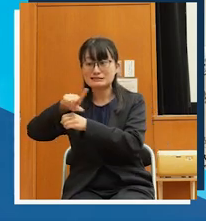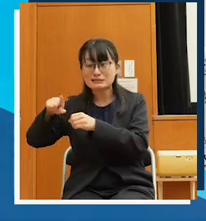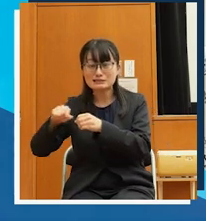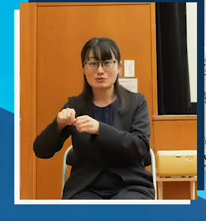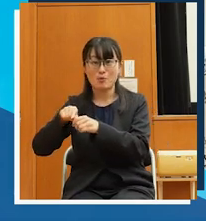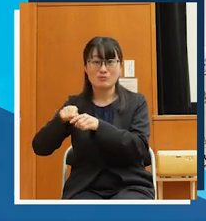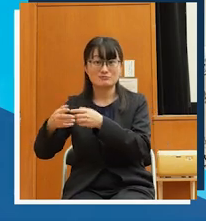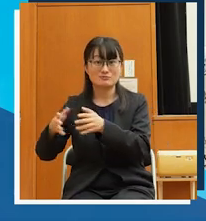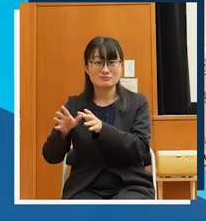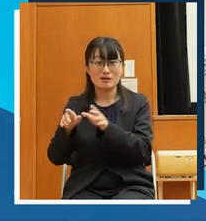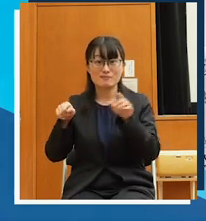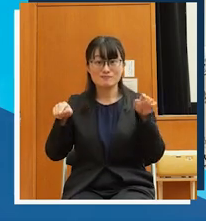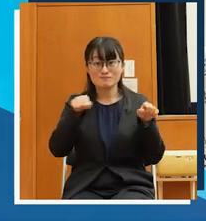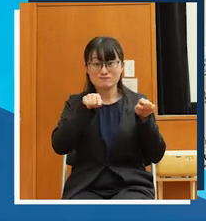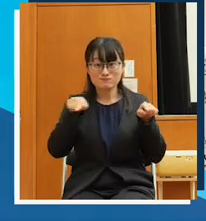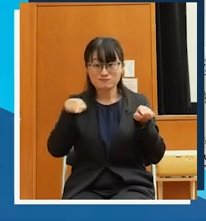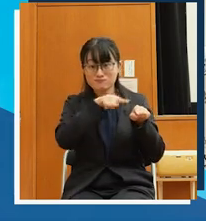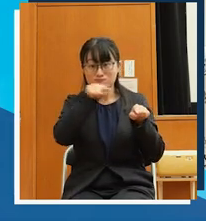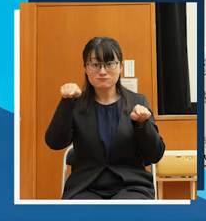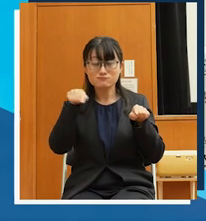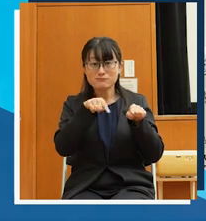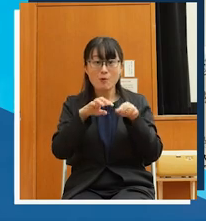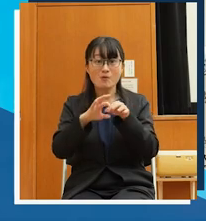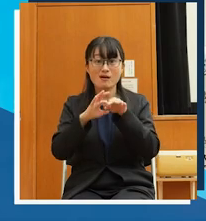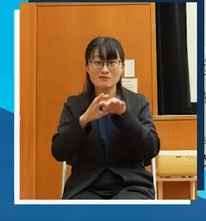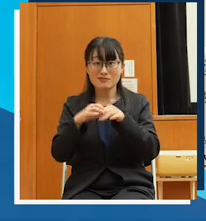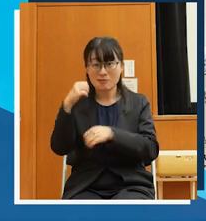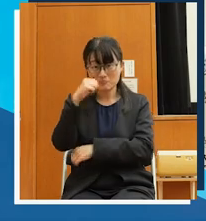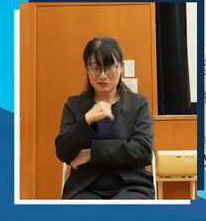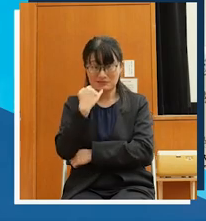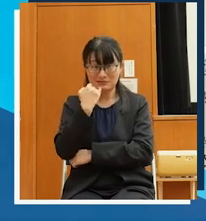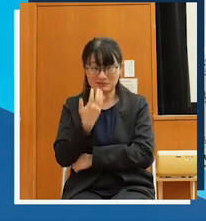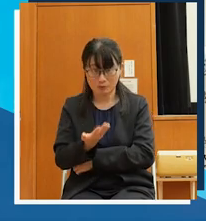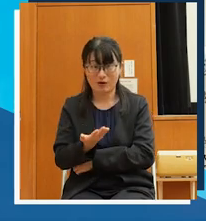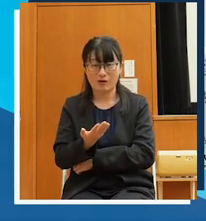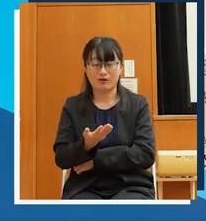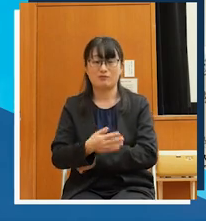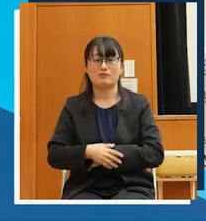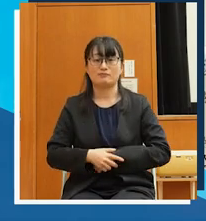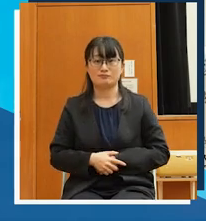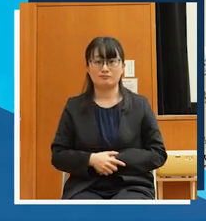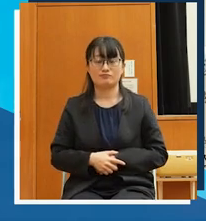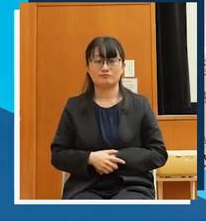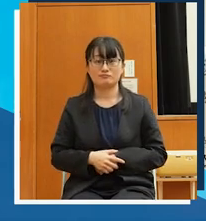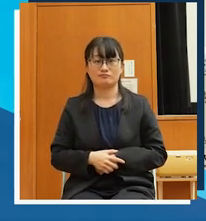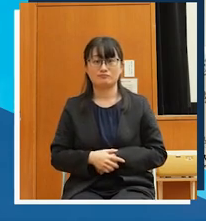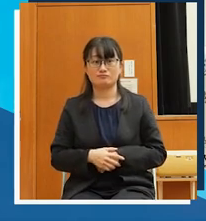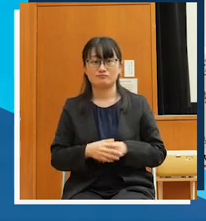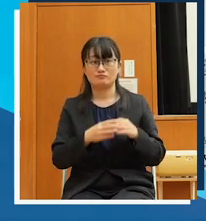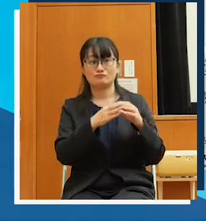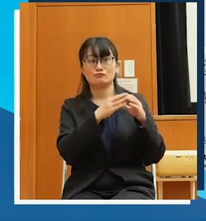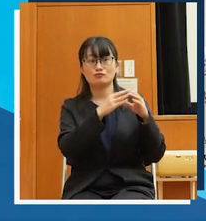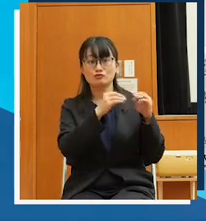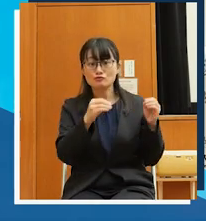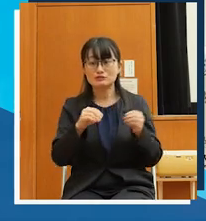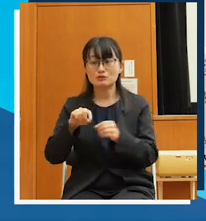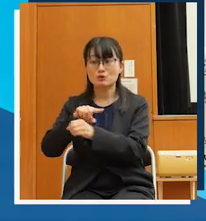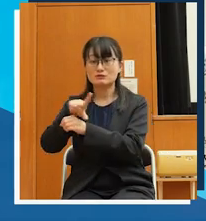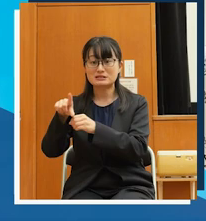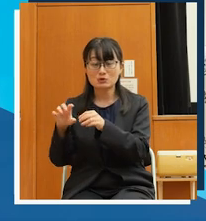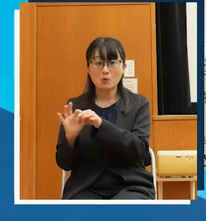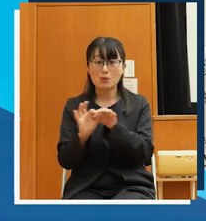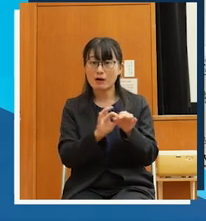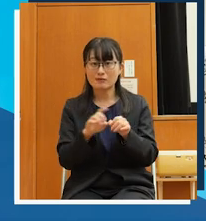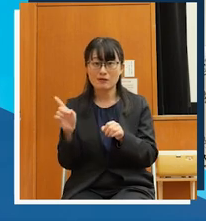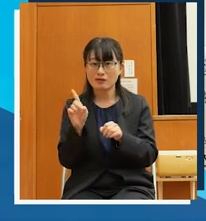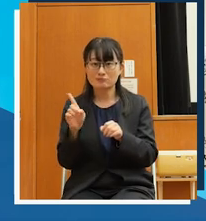ていいのかていうそういう大きな疑問点がありますう先ほどの国と地方の本来のあり方は何かというと対等で